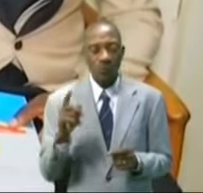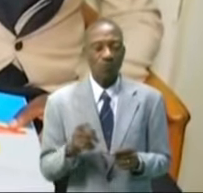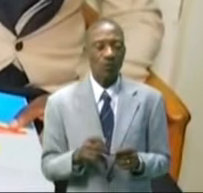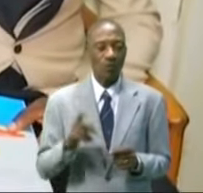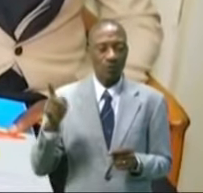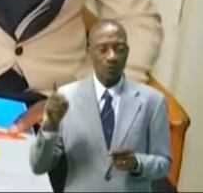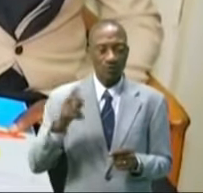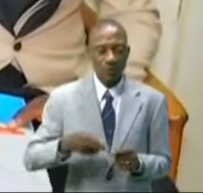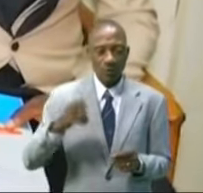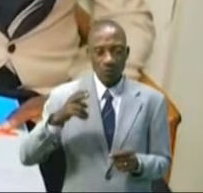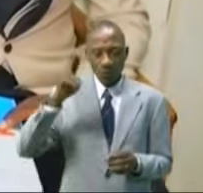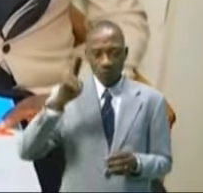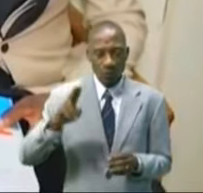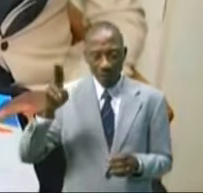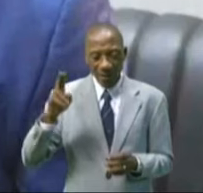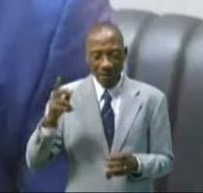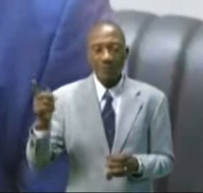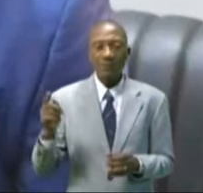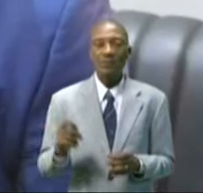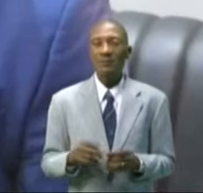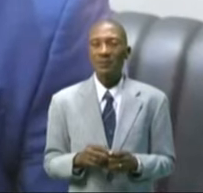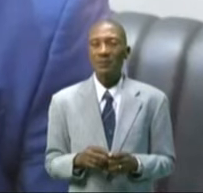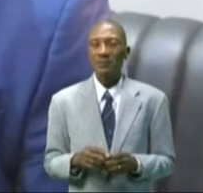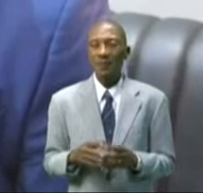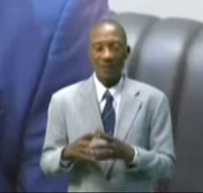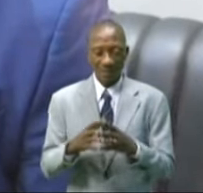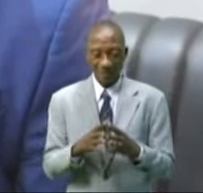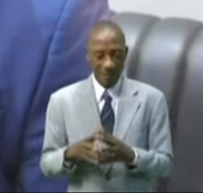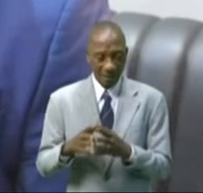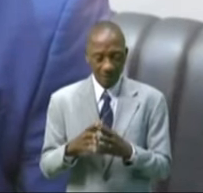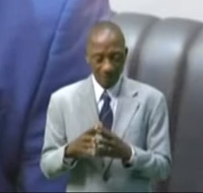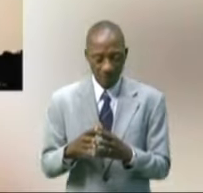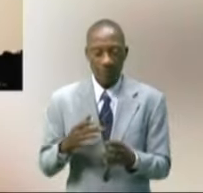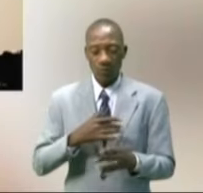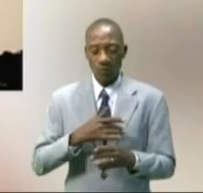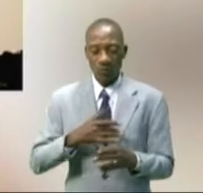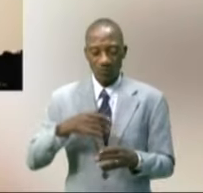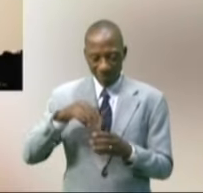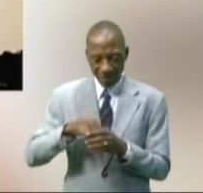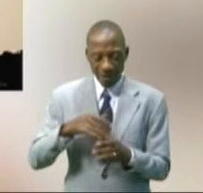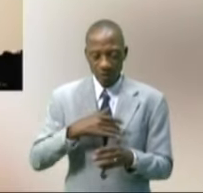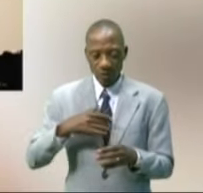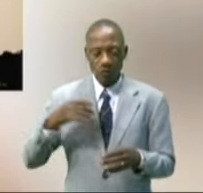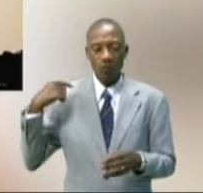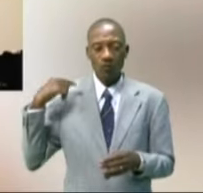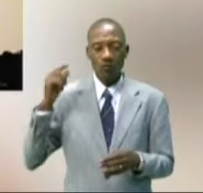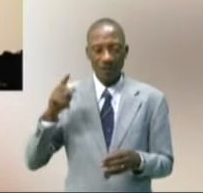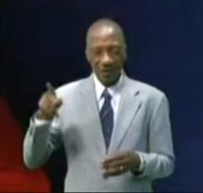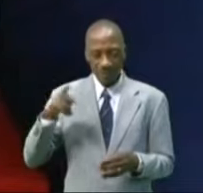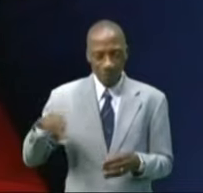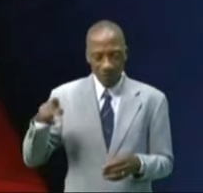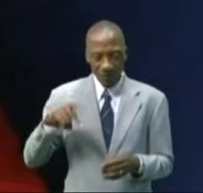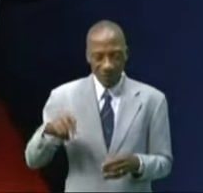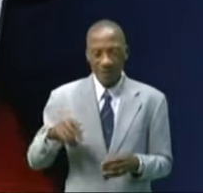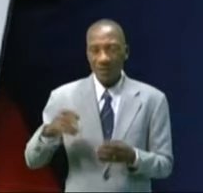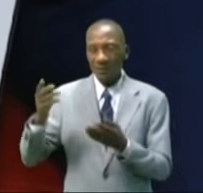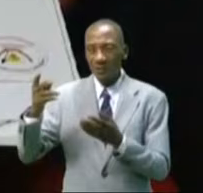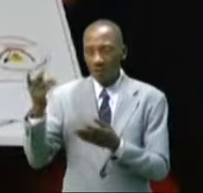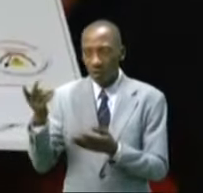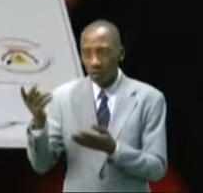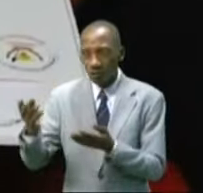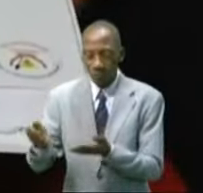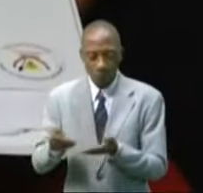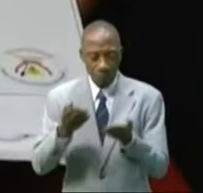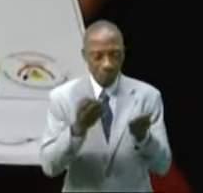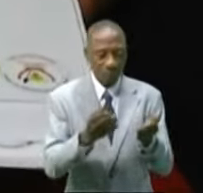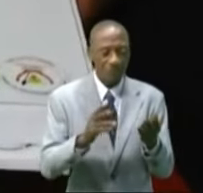Élie Divin Chéria, qui a, au nom du gouverneur de province Christophe Basséané-Nanga, déposé le dit projet